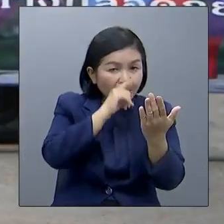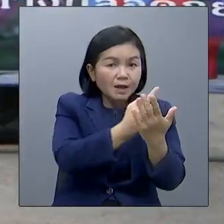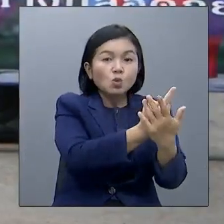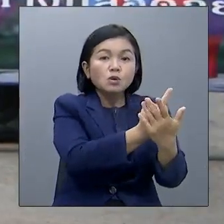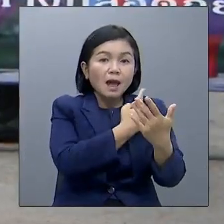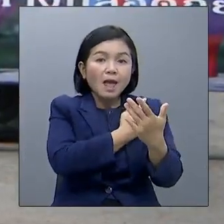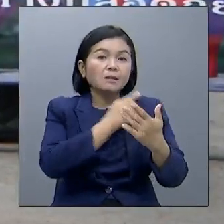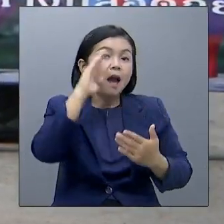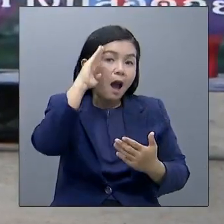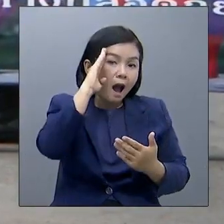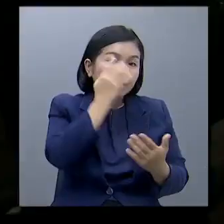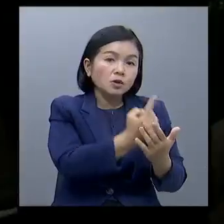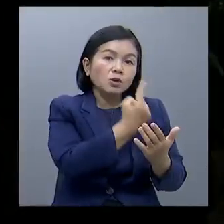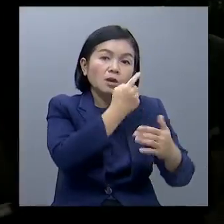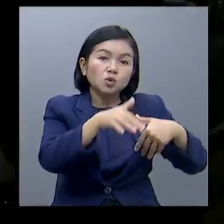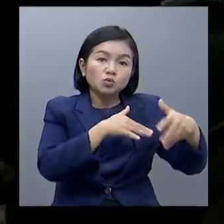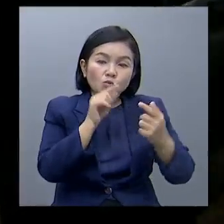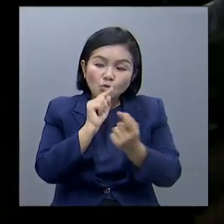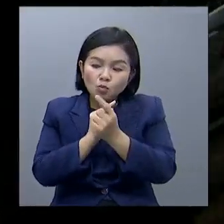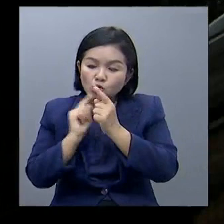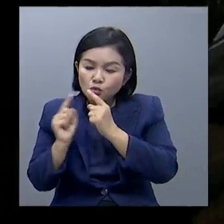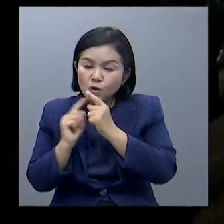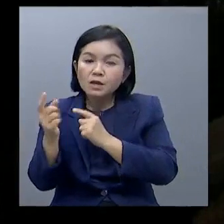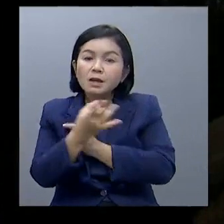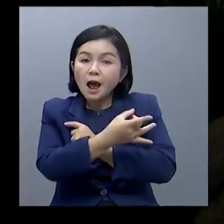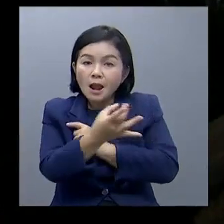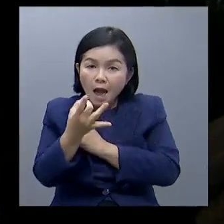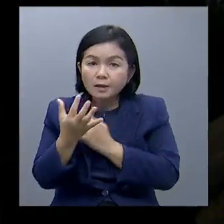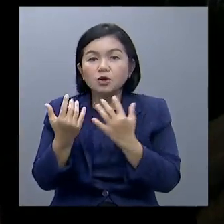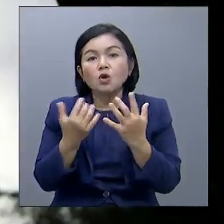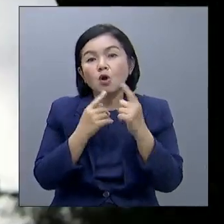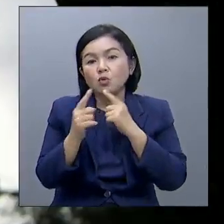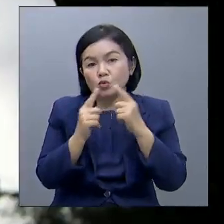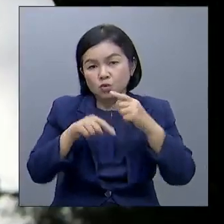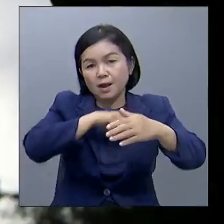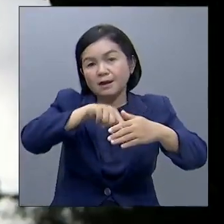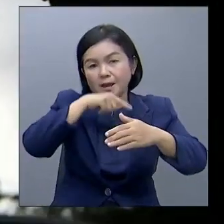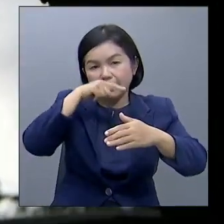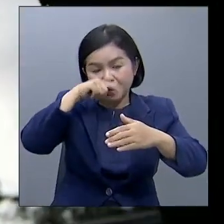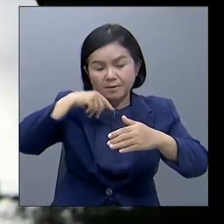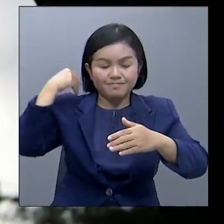ายทหารหรือพลเรือนมาพูดคุยนั้นจะต้องให้หน่วยงานไปพูดคุยกันก่อนค่ะ